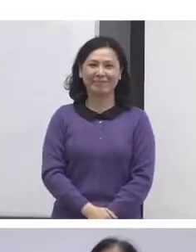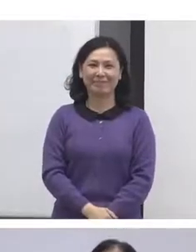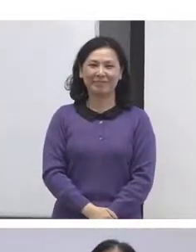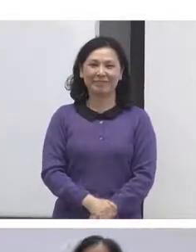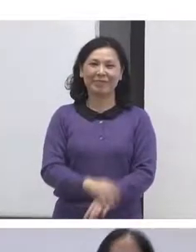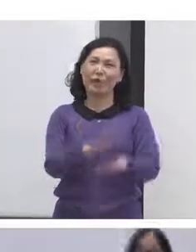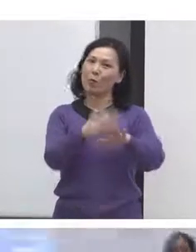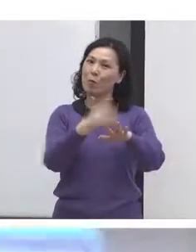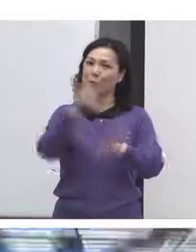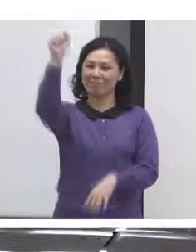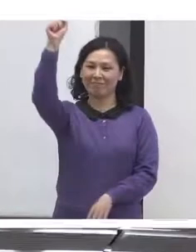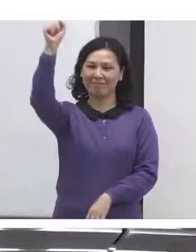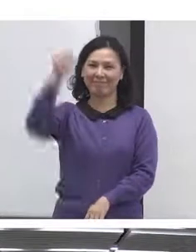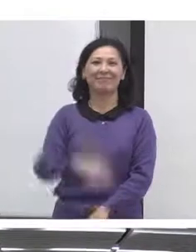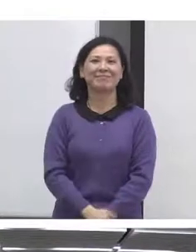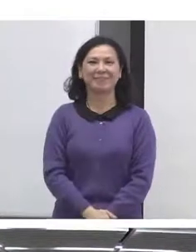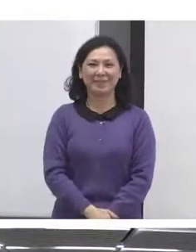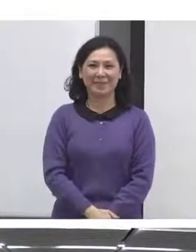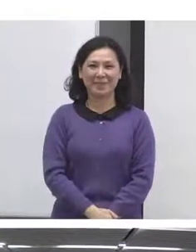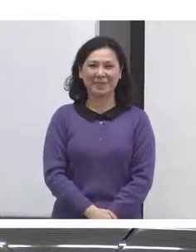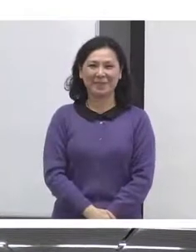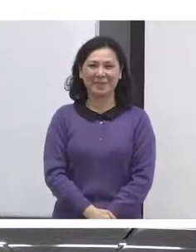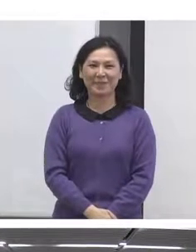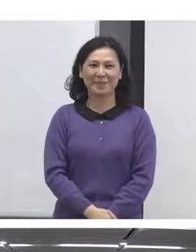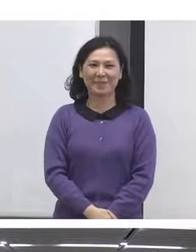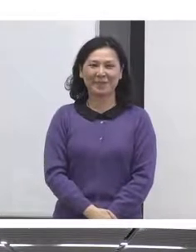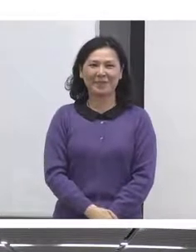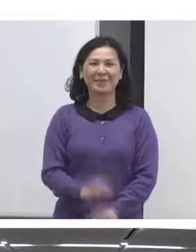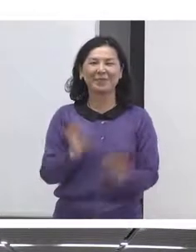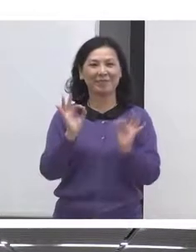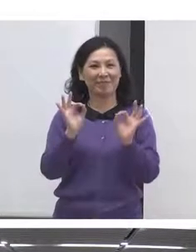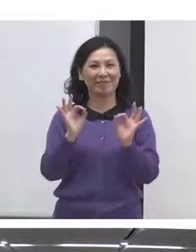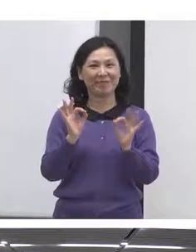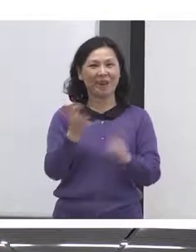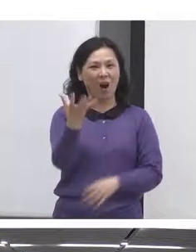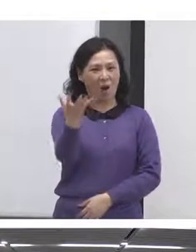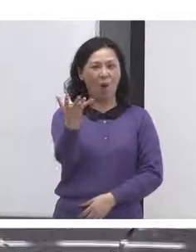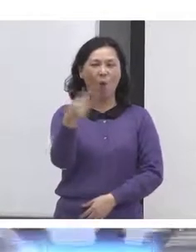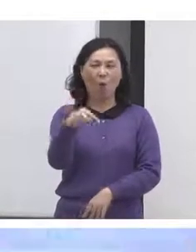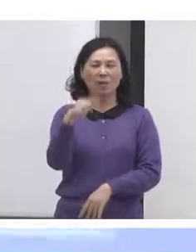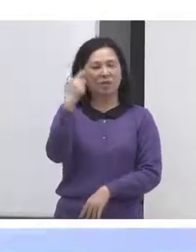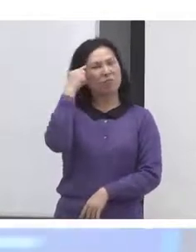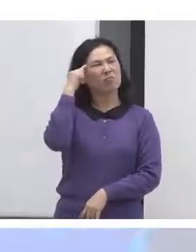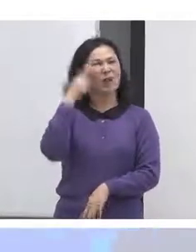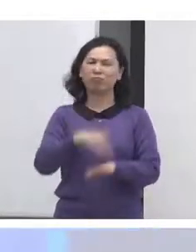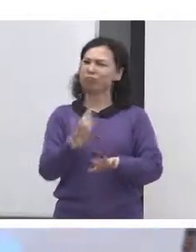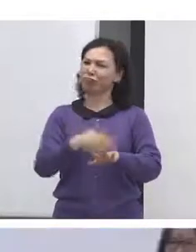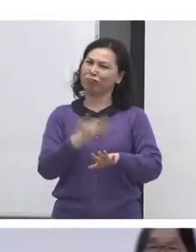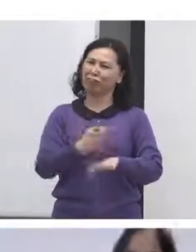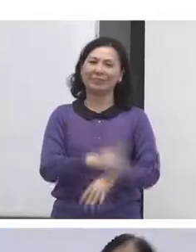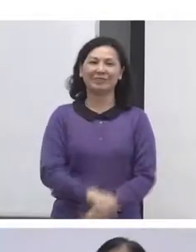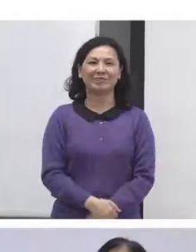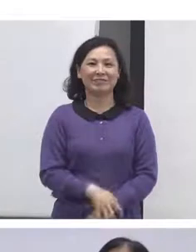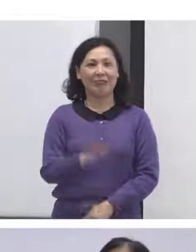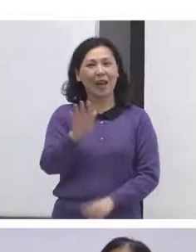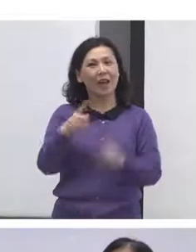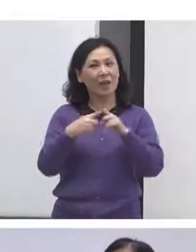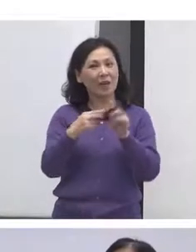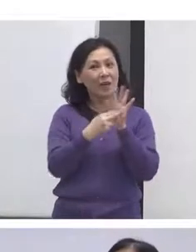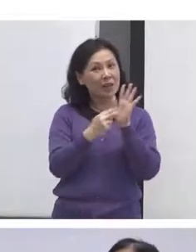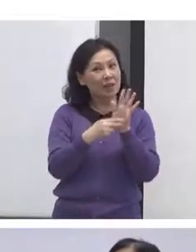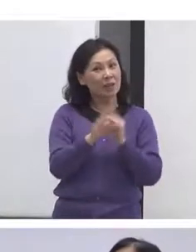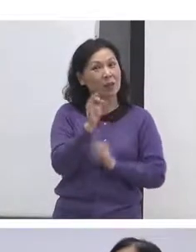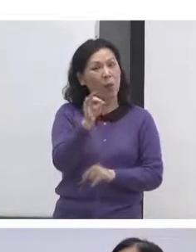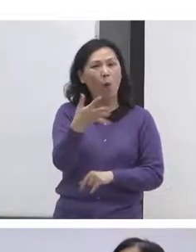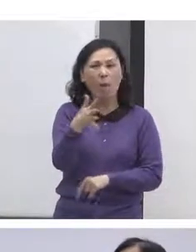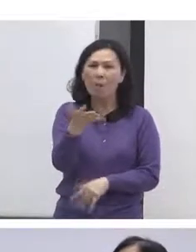觉得不会的哦。好 ，OK， 好像大部分都觉得不会啊。好，那有人要讲一下原因吗？你想